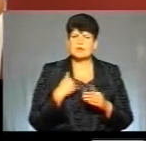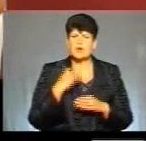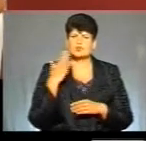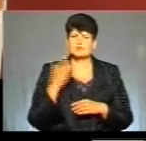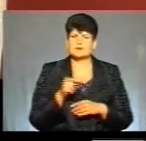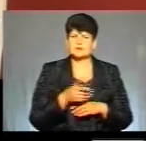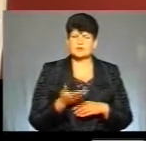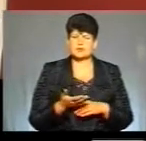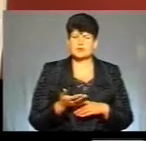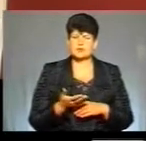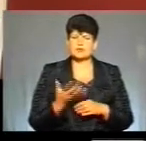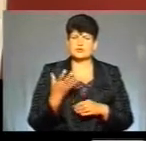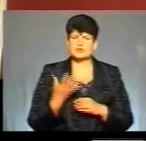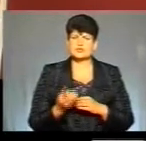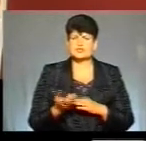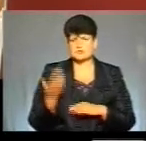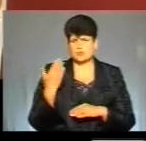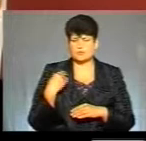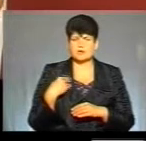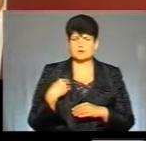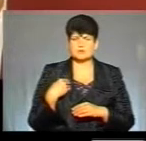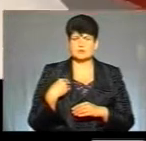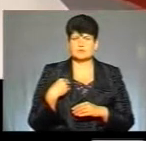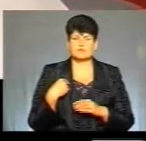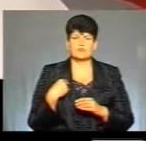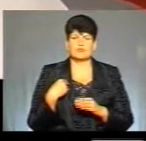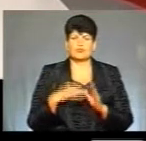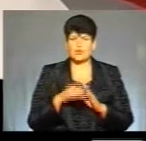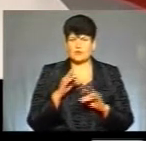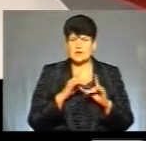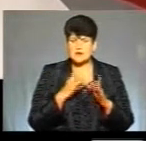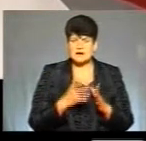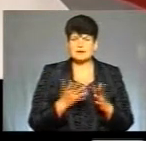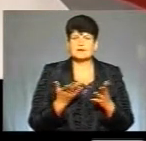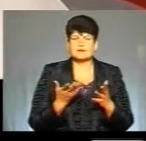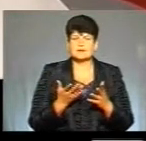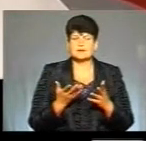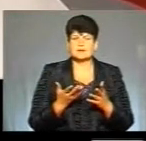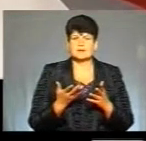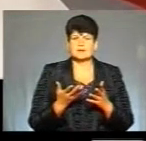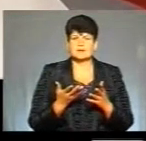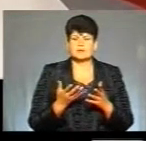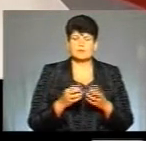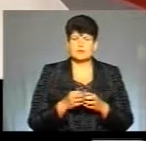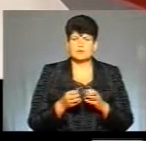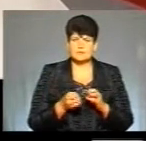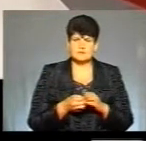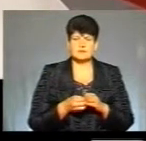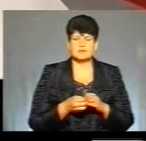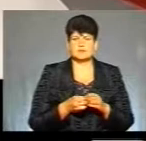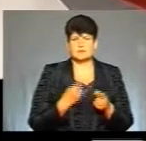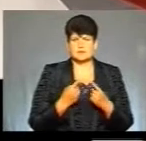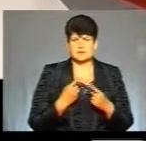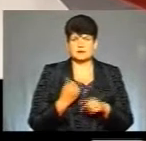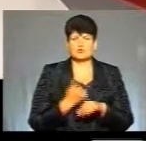проголосували? Ще за попереднього скликання Верховної Ради. І, власне, оті застереження про Венеційську комісію та Конституційного